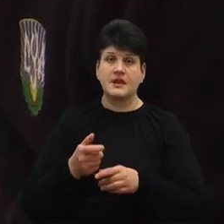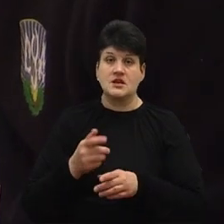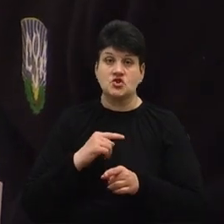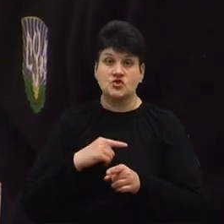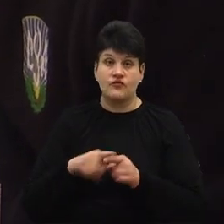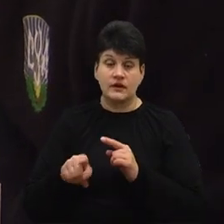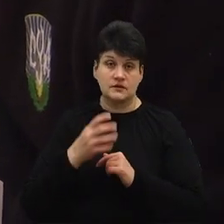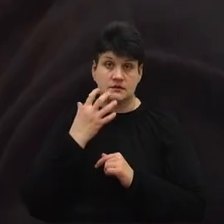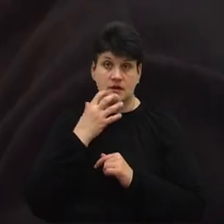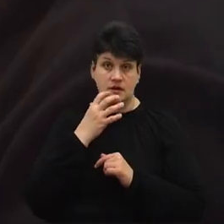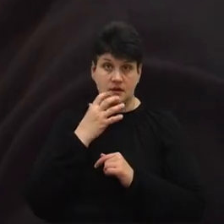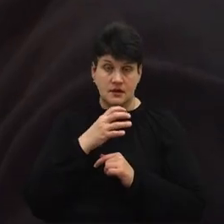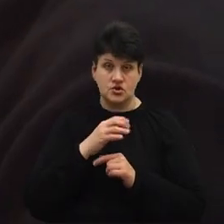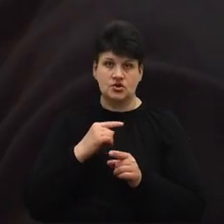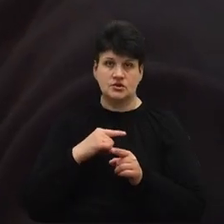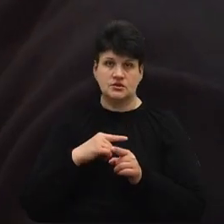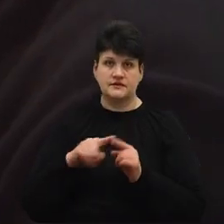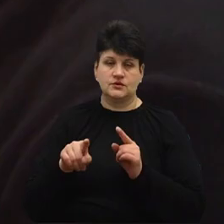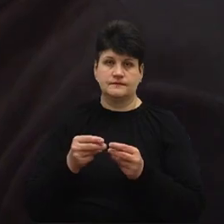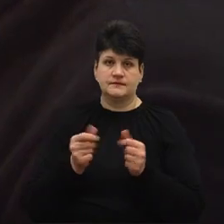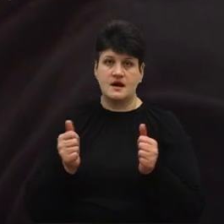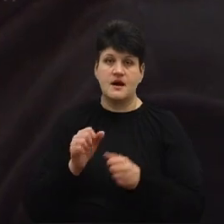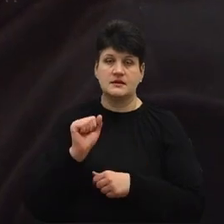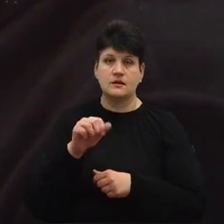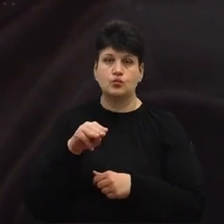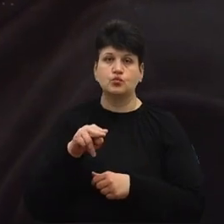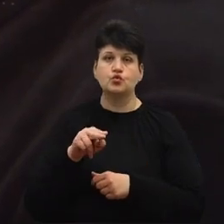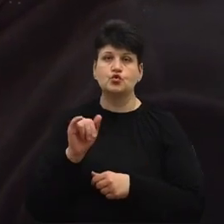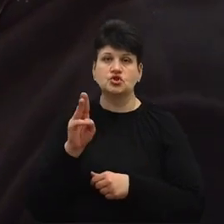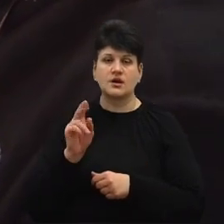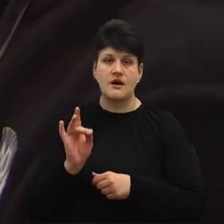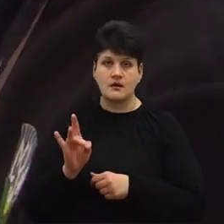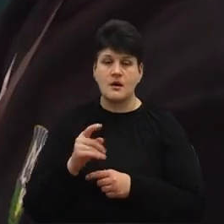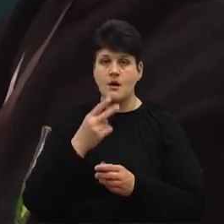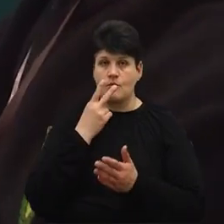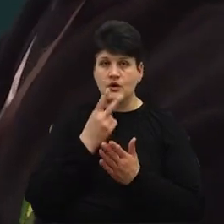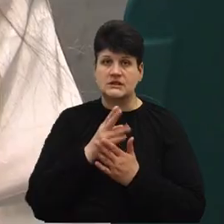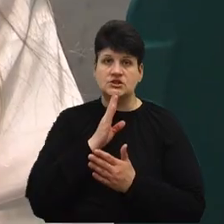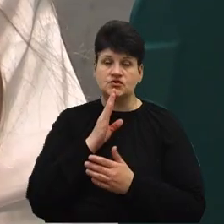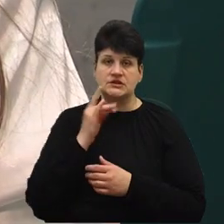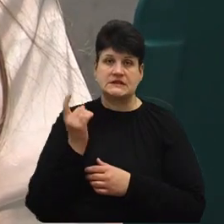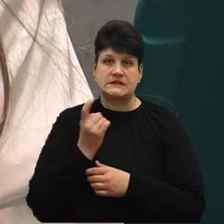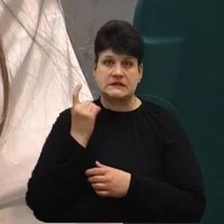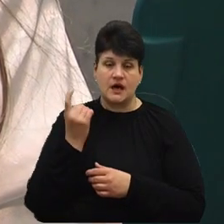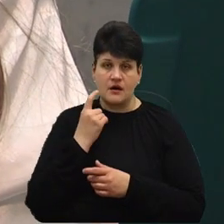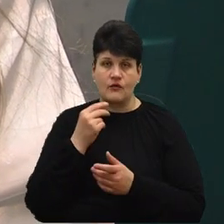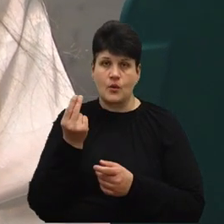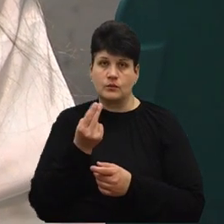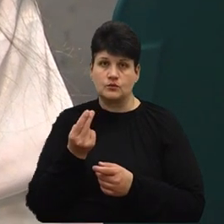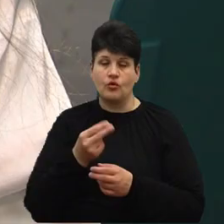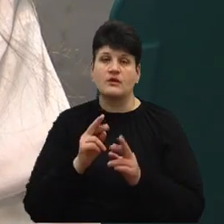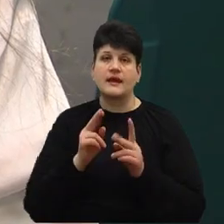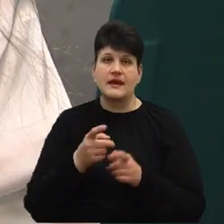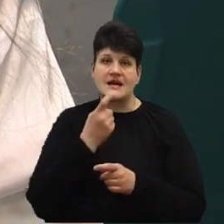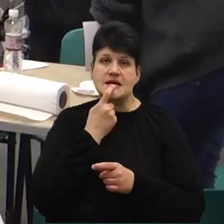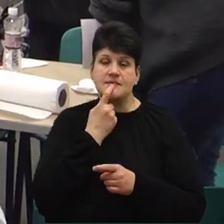так скоренько він вистигає. Майстер Андрій Пушкар показує 9-річній Сніжані з Харкова, як розфарбовувати писанку. Каже, розпочинати